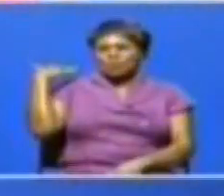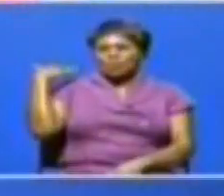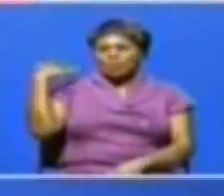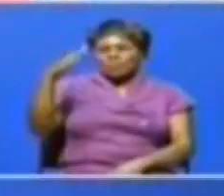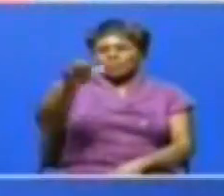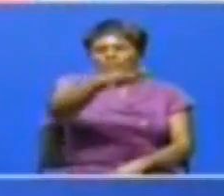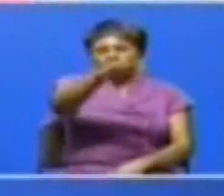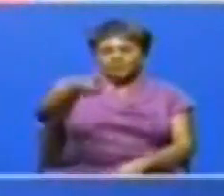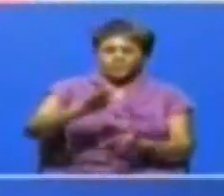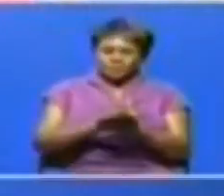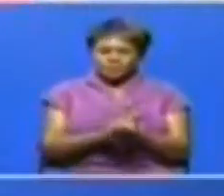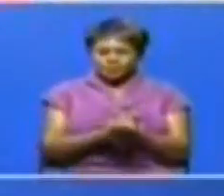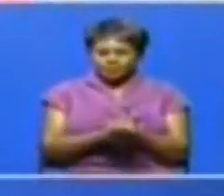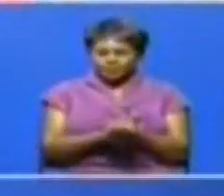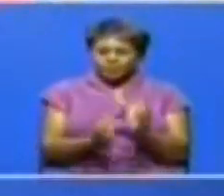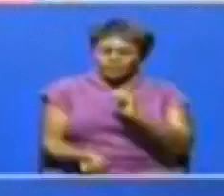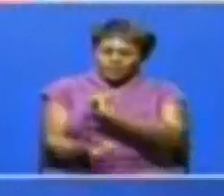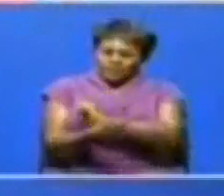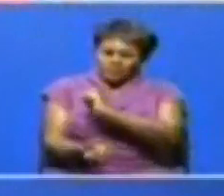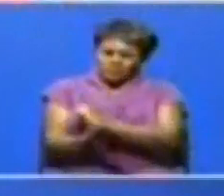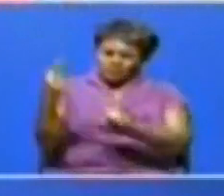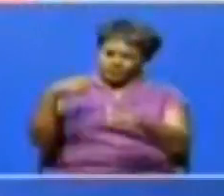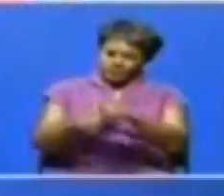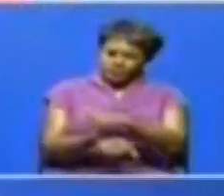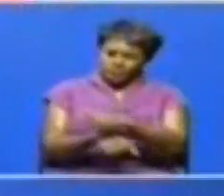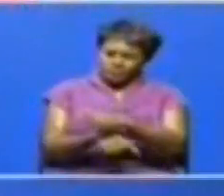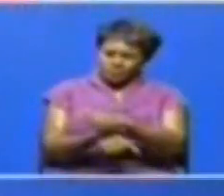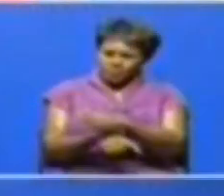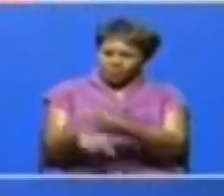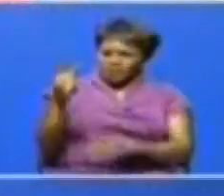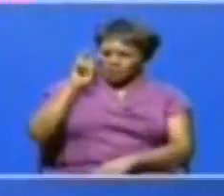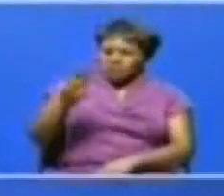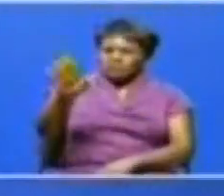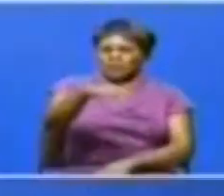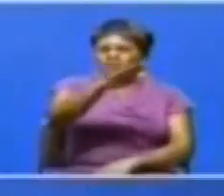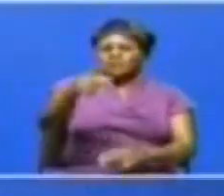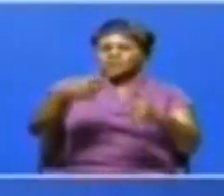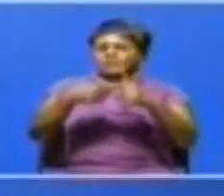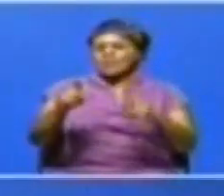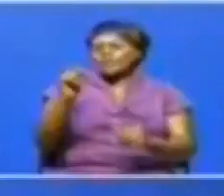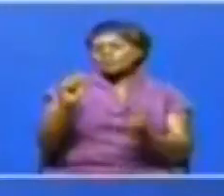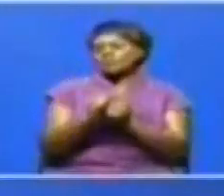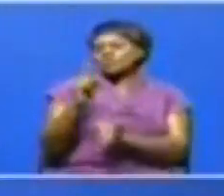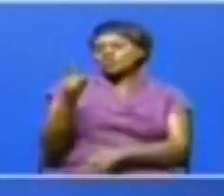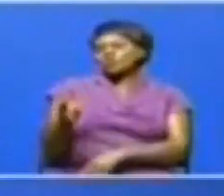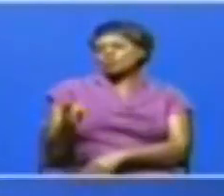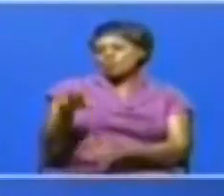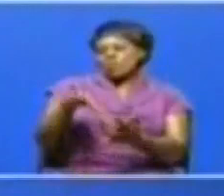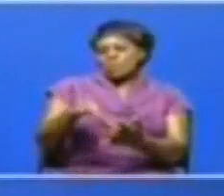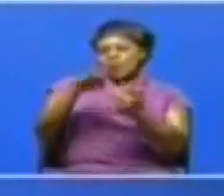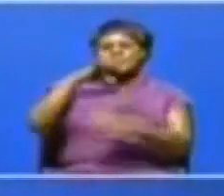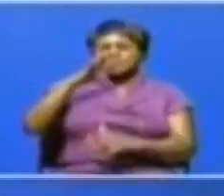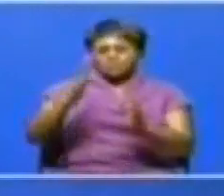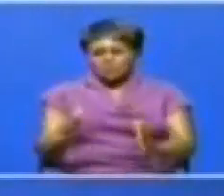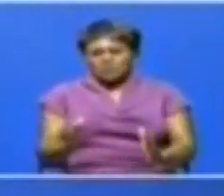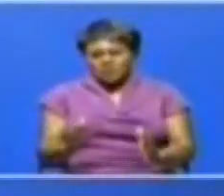kuendelea kuwa nasi. Labda kwa kufafanulia watazamaji kile ambacho tumekiona bungeni hii leo, tuanze nawe. Wamechagua spika